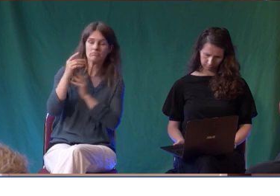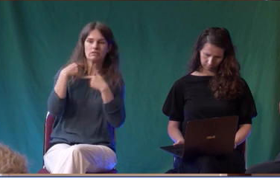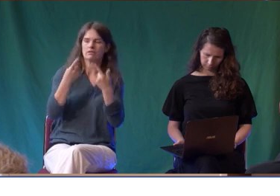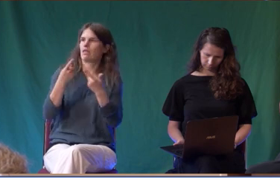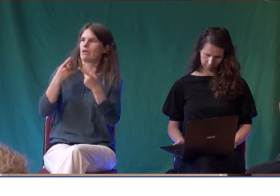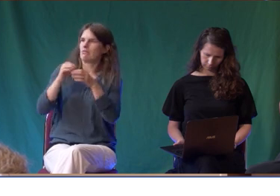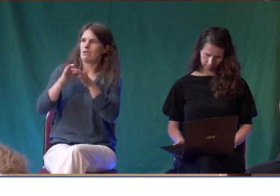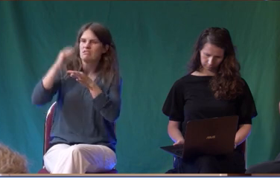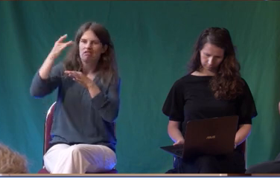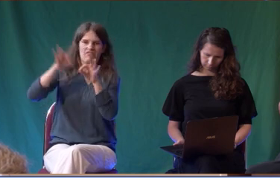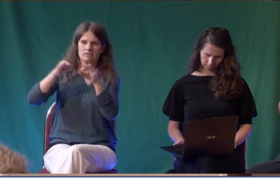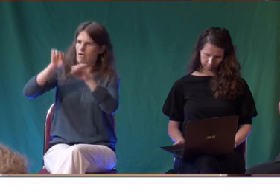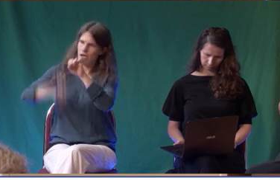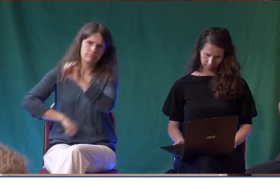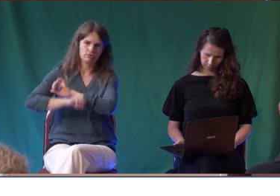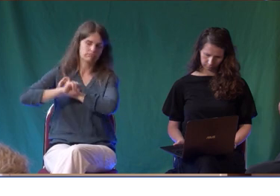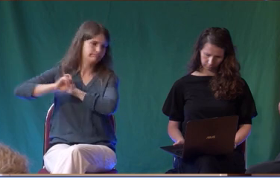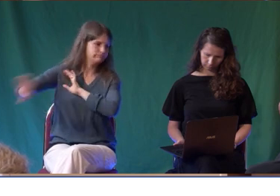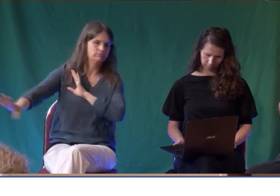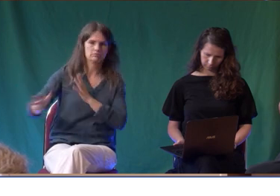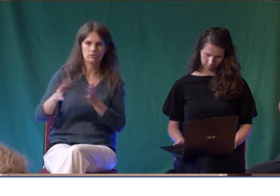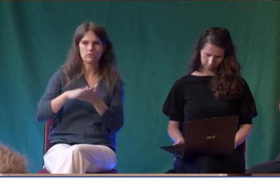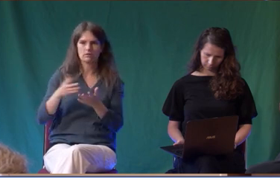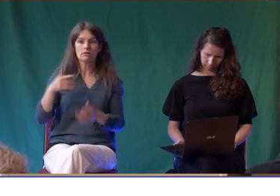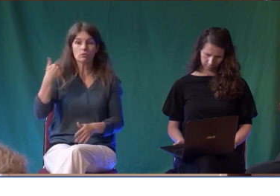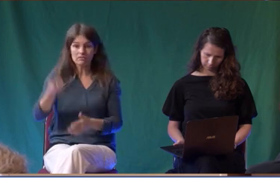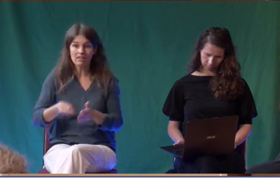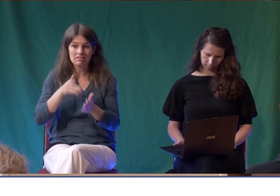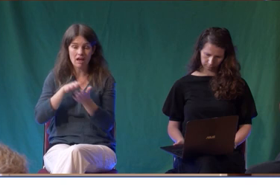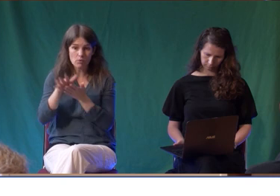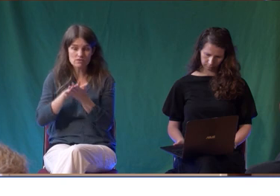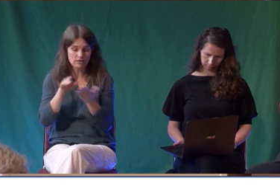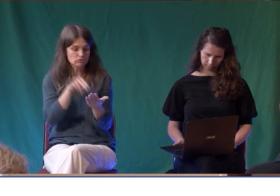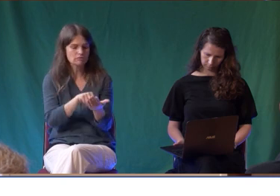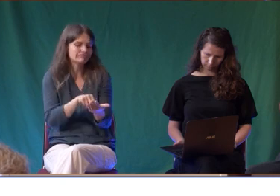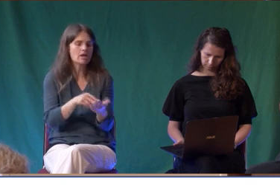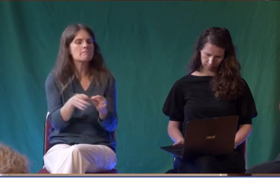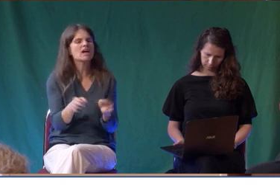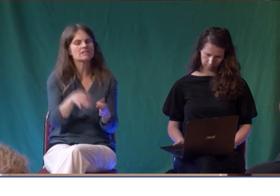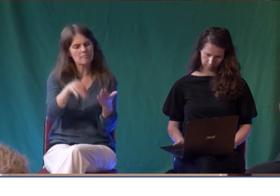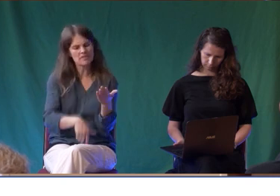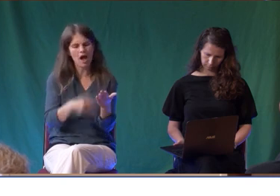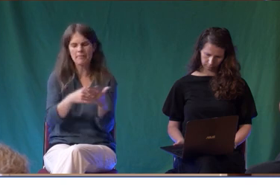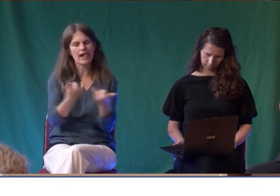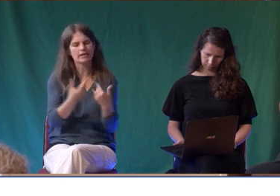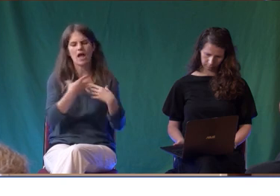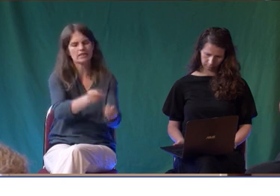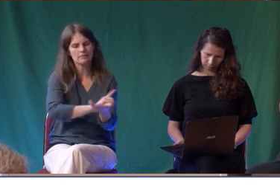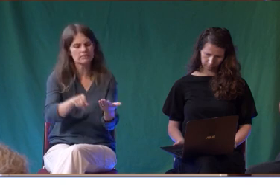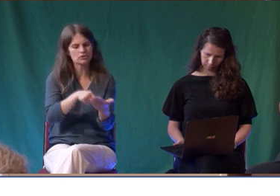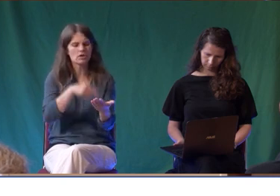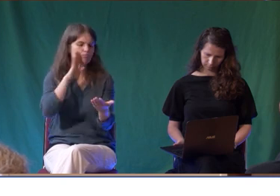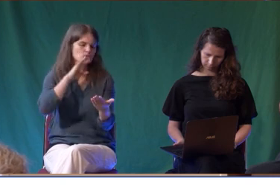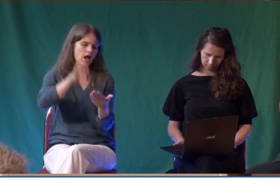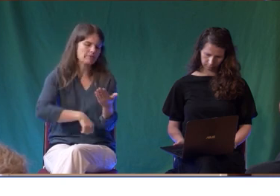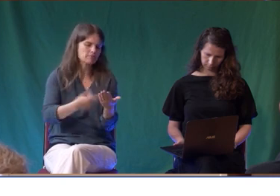steht dein es gab einigermaßnahmen aber die Eltern haben sie nicht angenommen sie war nicht ausreichend es sind durch die Mutter abgebrochen